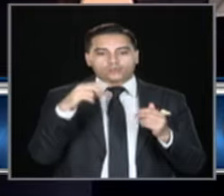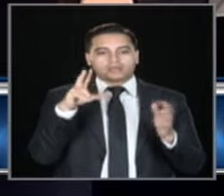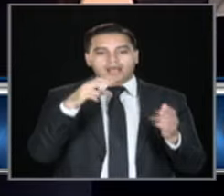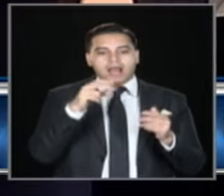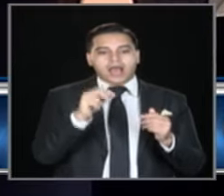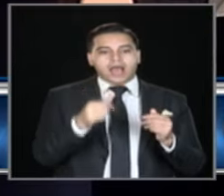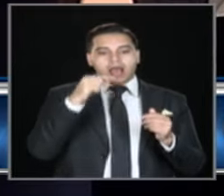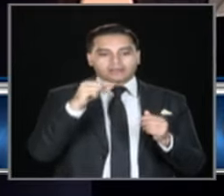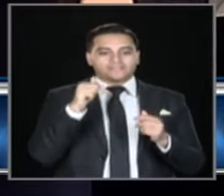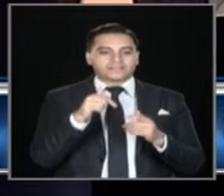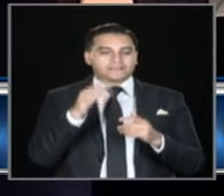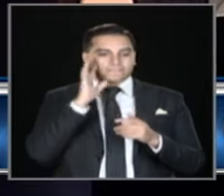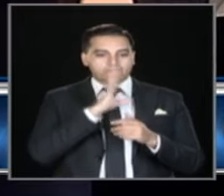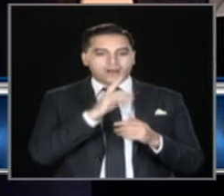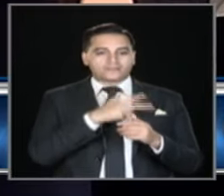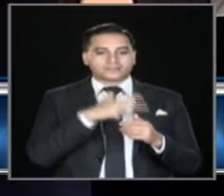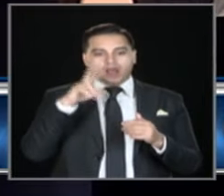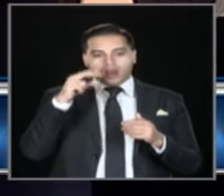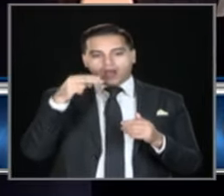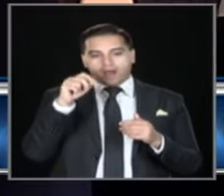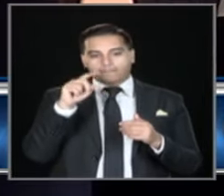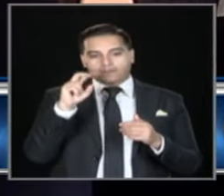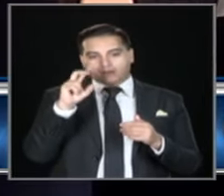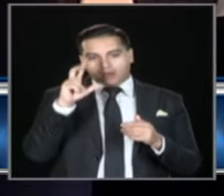سلسله العبقريات